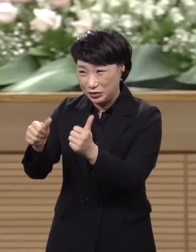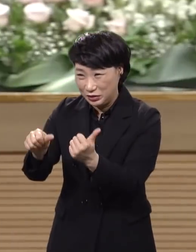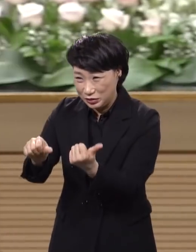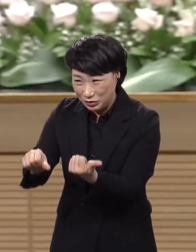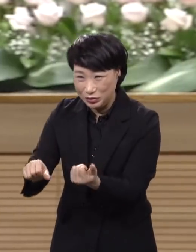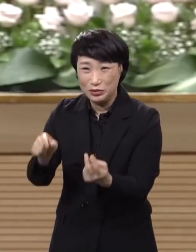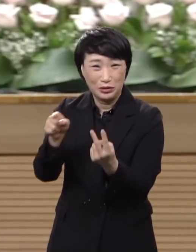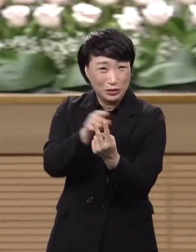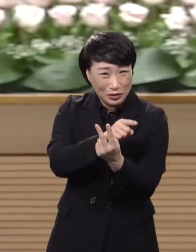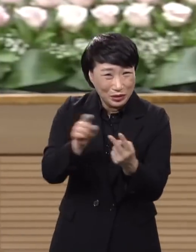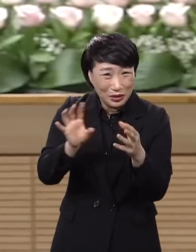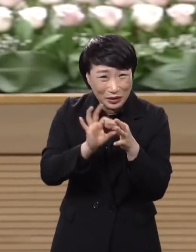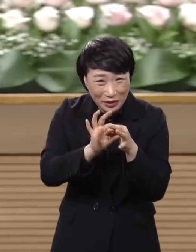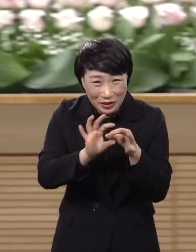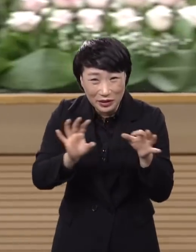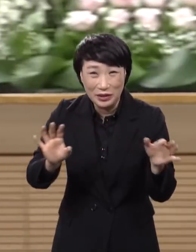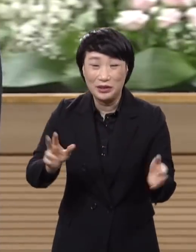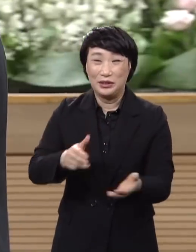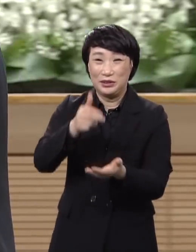살든지